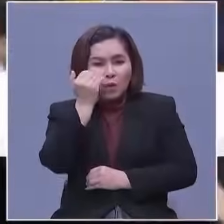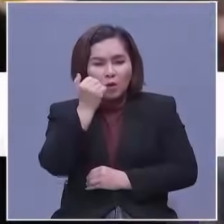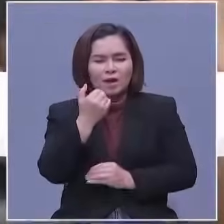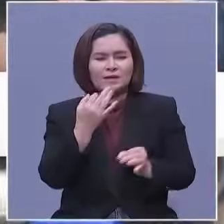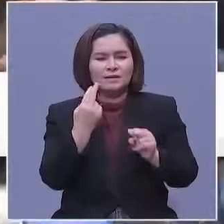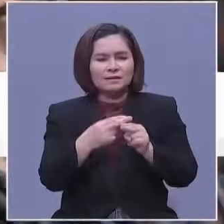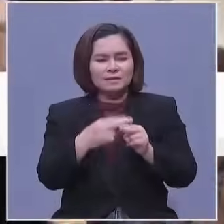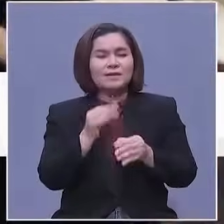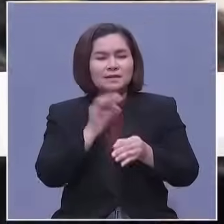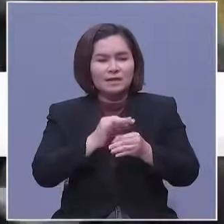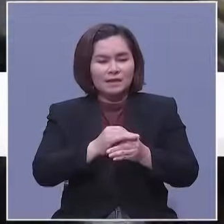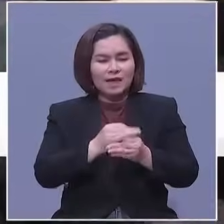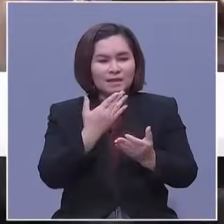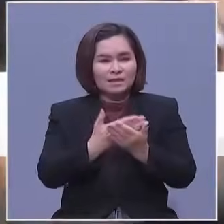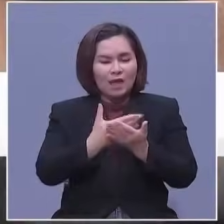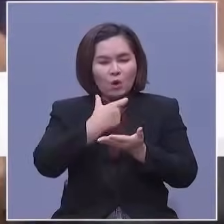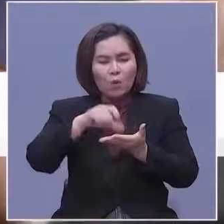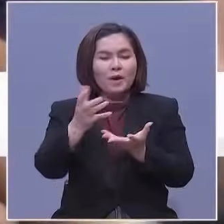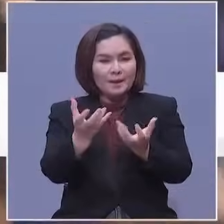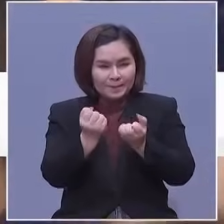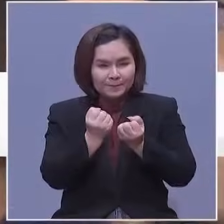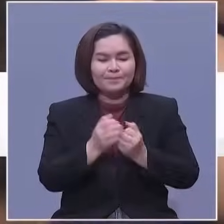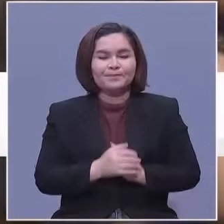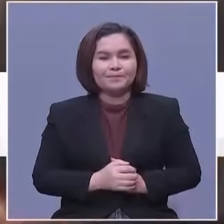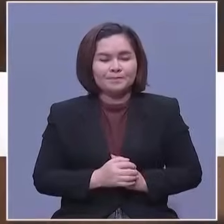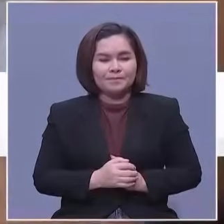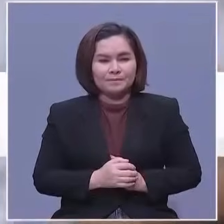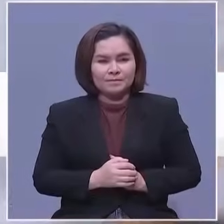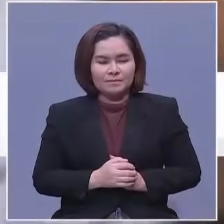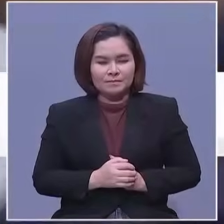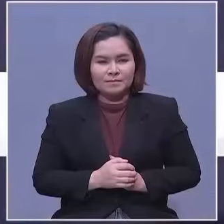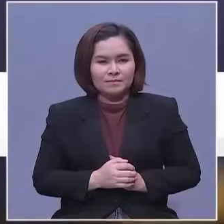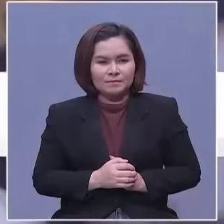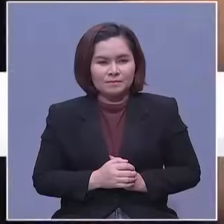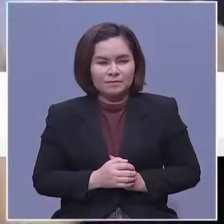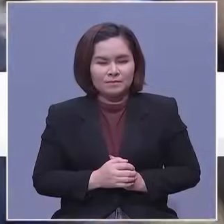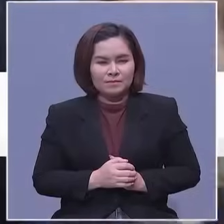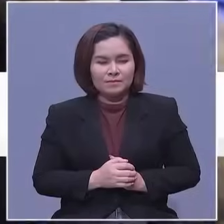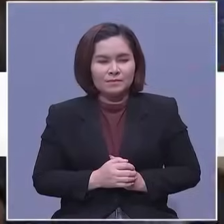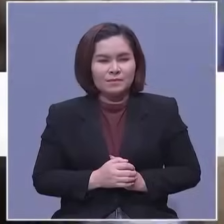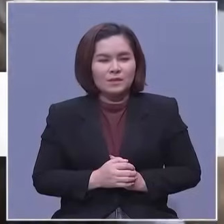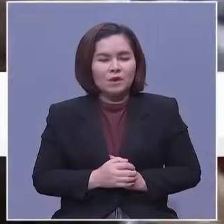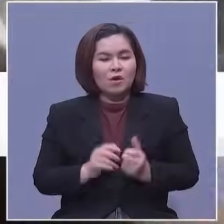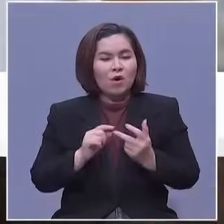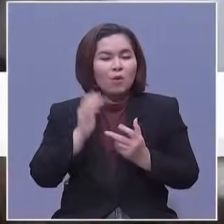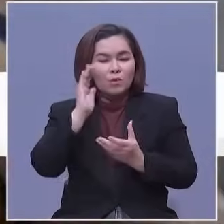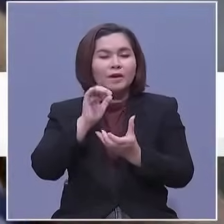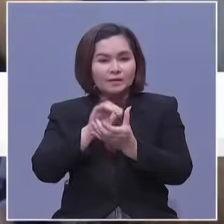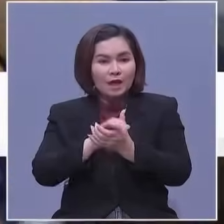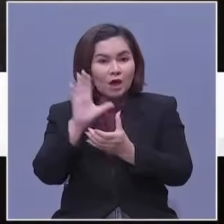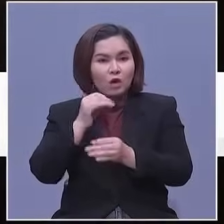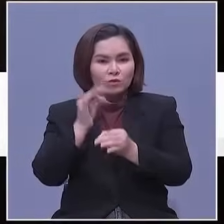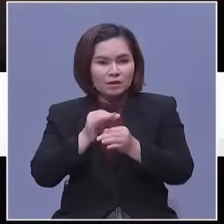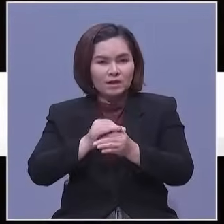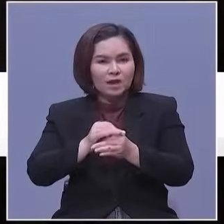เงินค่ากระสุนปืนจากเยาวชนอายุ14ปีแล้วก็นายธนาวุฒิเปลี่ยนวงสามีของนางสาวสุธิดาที่นำบัญชี